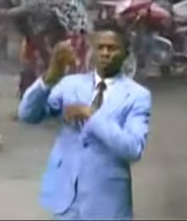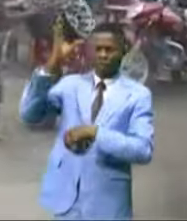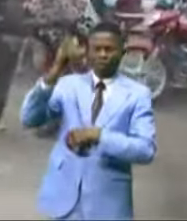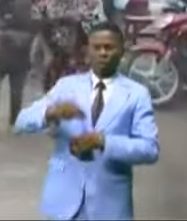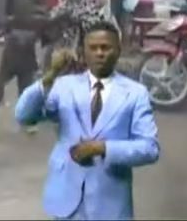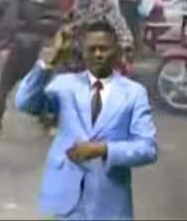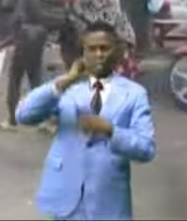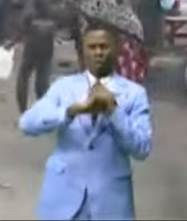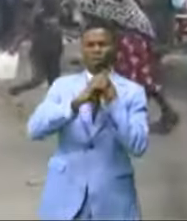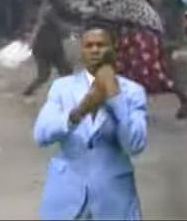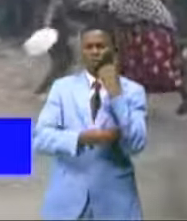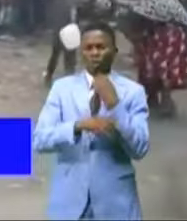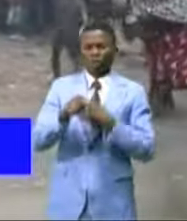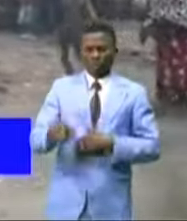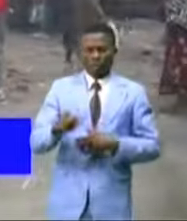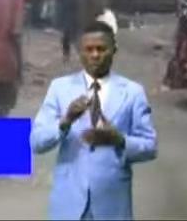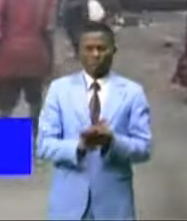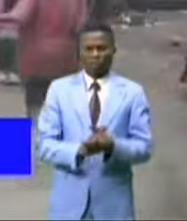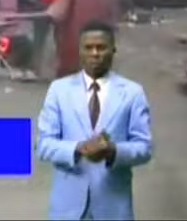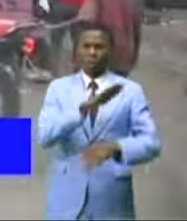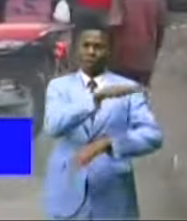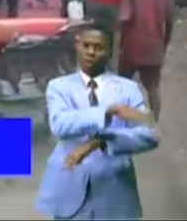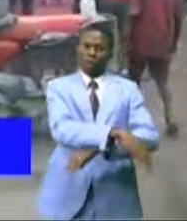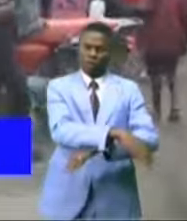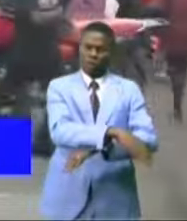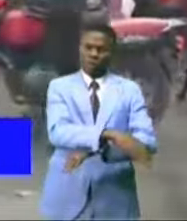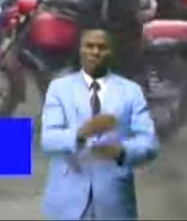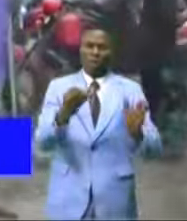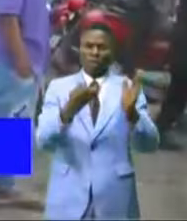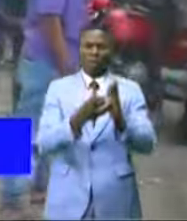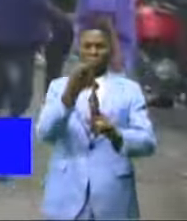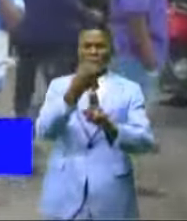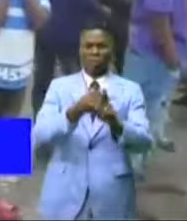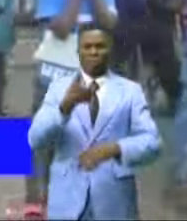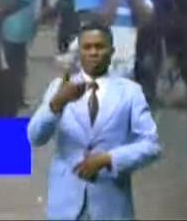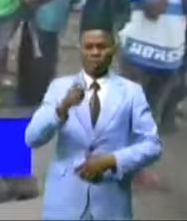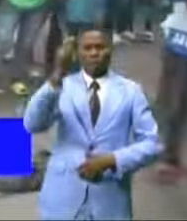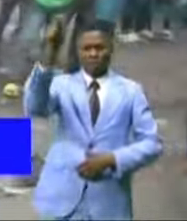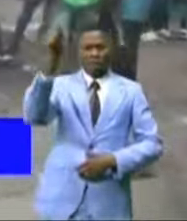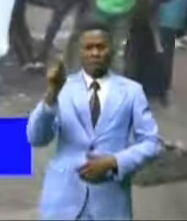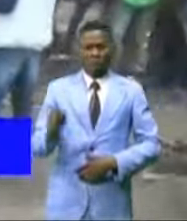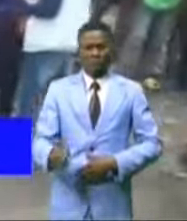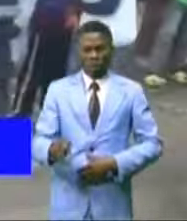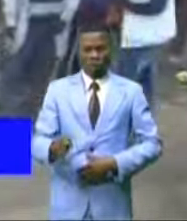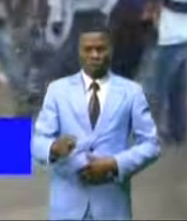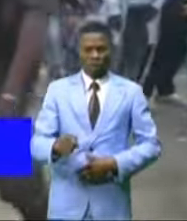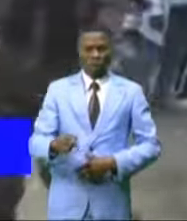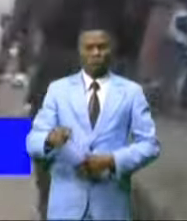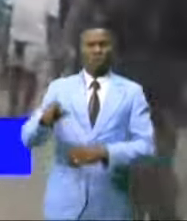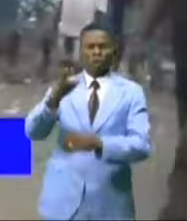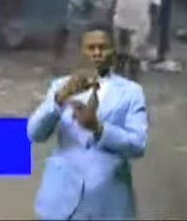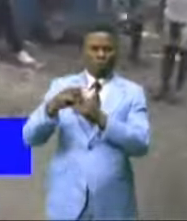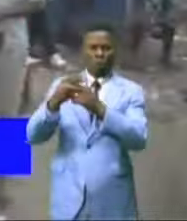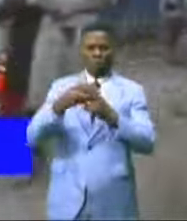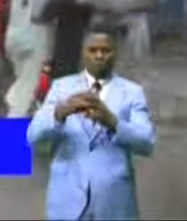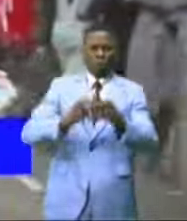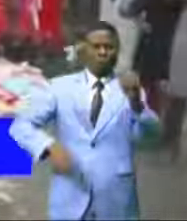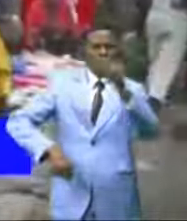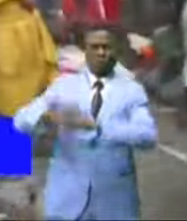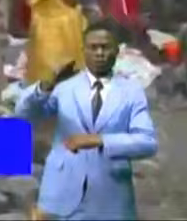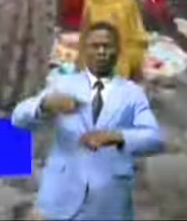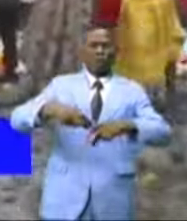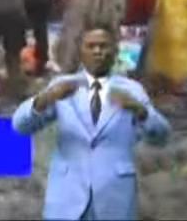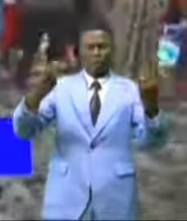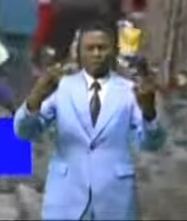Kimou jusque tard dans la soirée de ce 7 février l'armée régulière pilonnait les positions des rebelles dans les colline